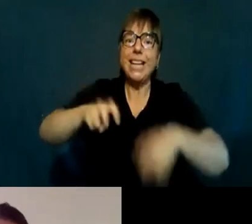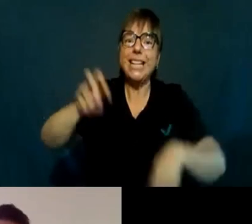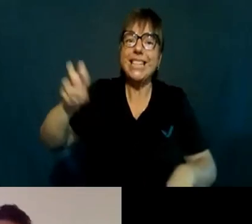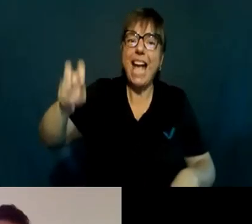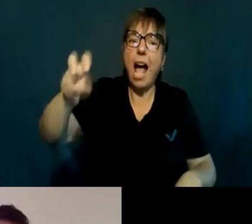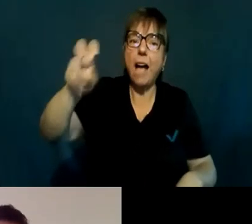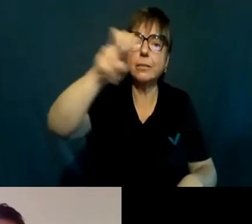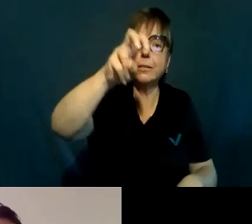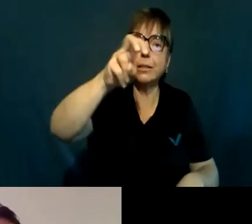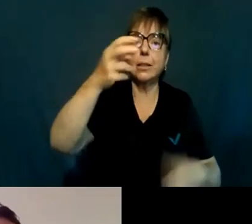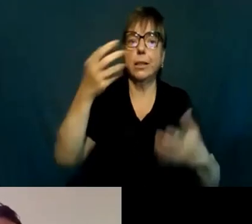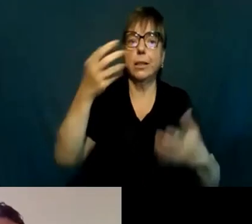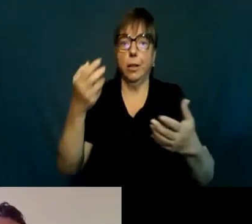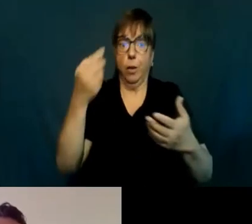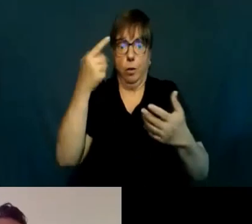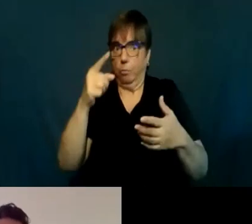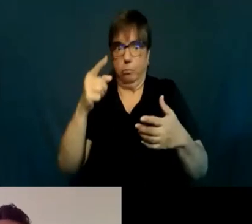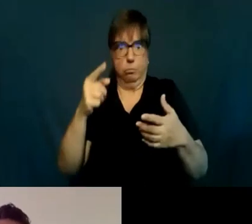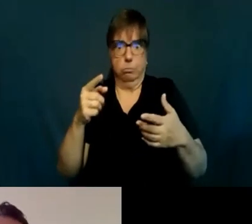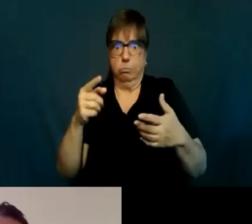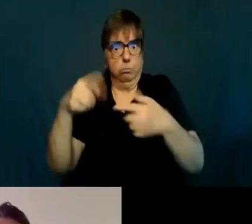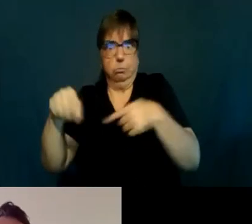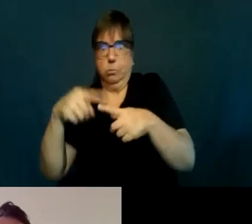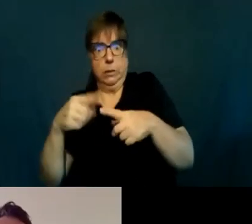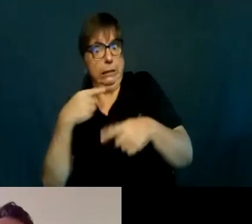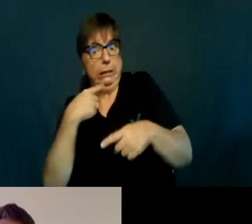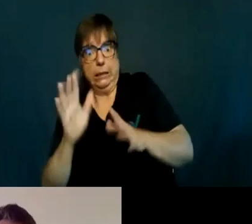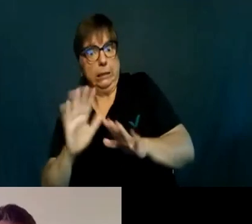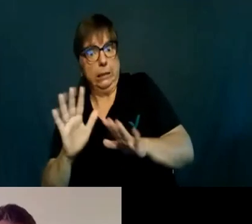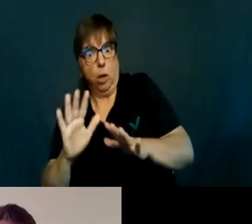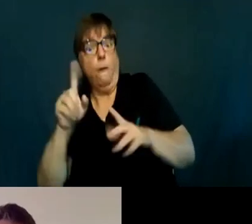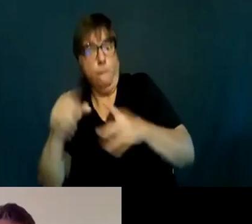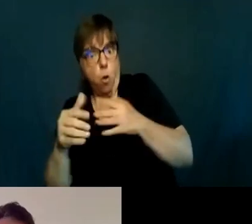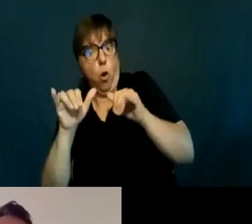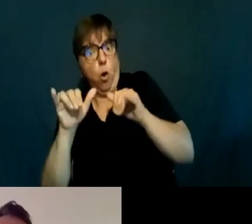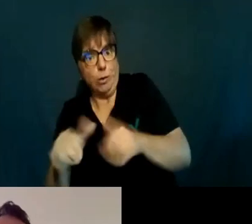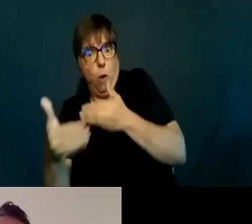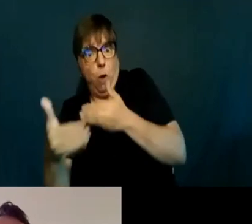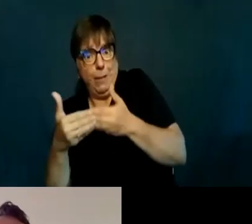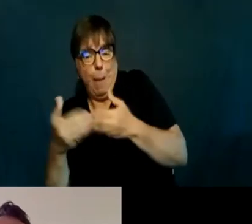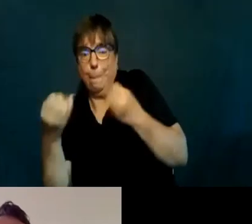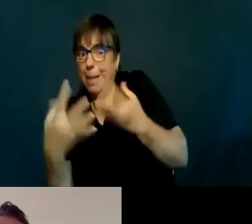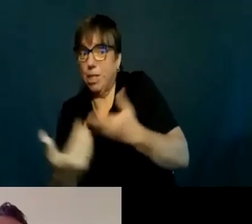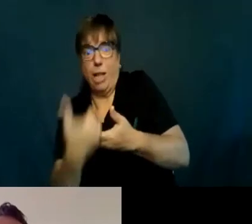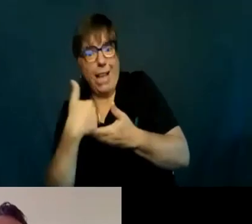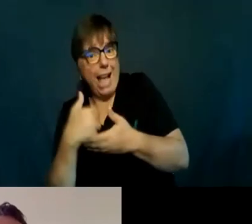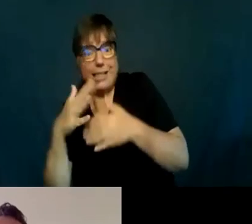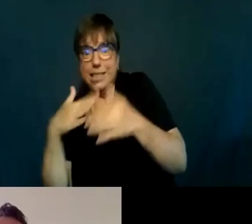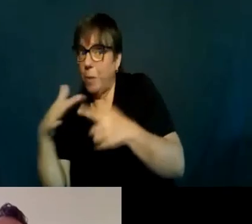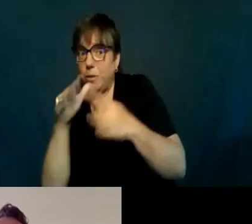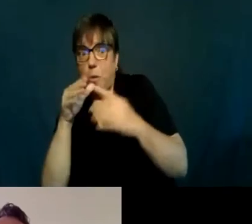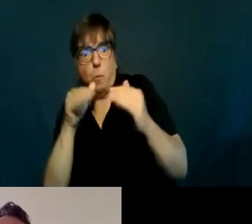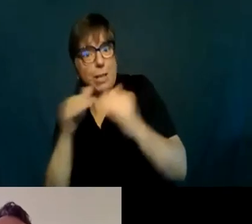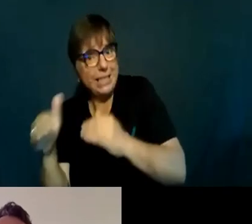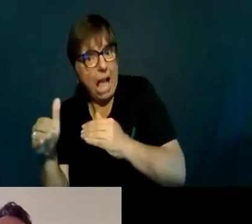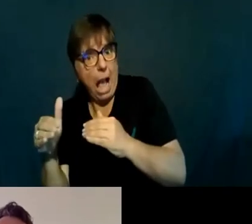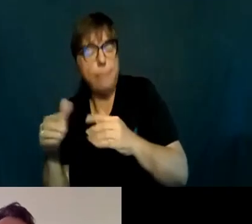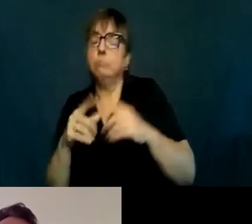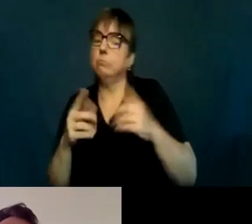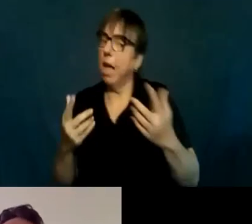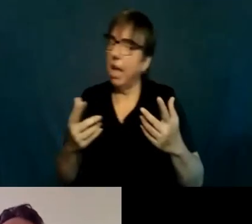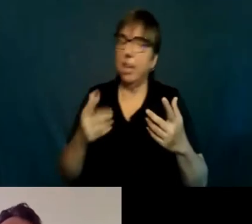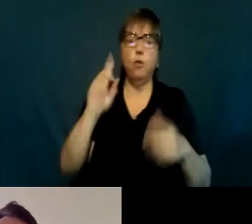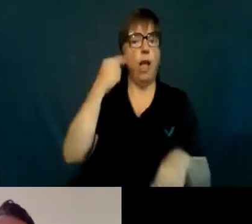malgré la demande des autorités locales de continuer le confinement tant que la situation n pas stabilisée. Donc, y a…